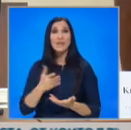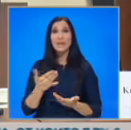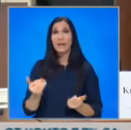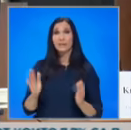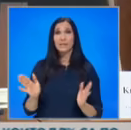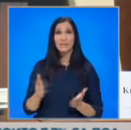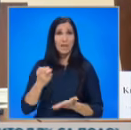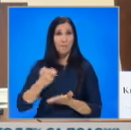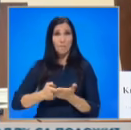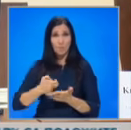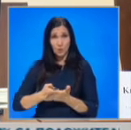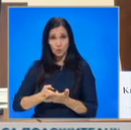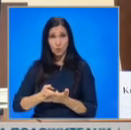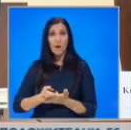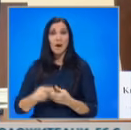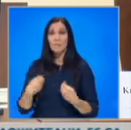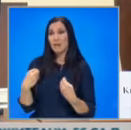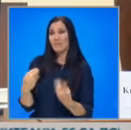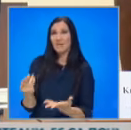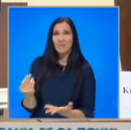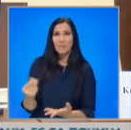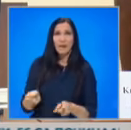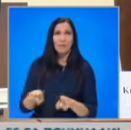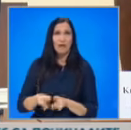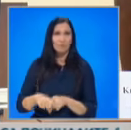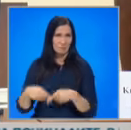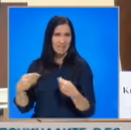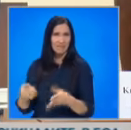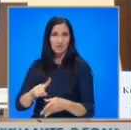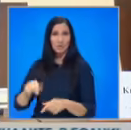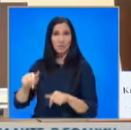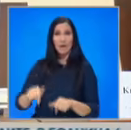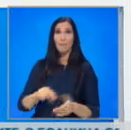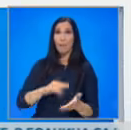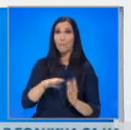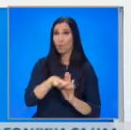просто през даване на едни пари, както сме давали до този момент в оперативните програми.